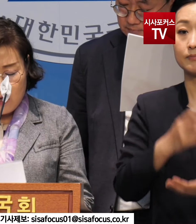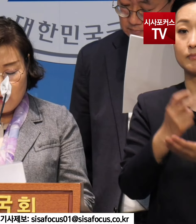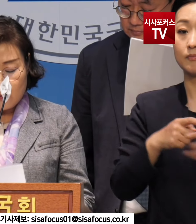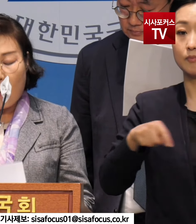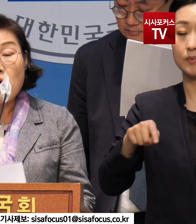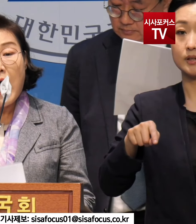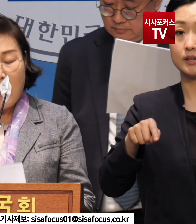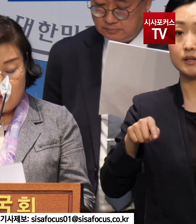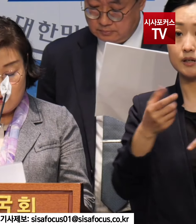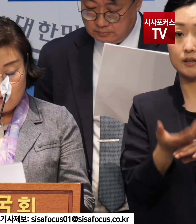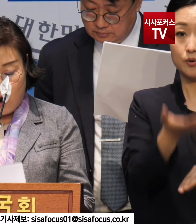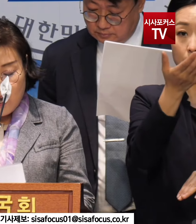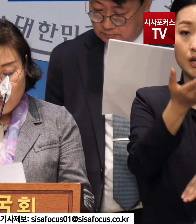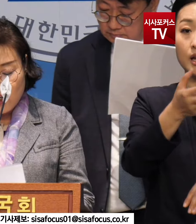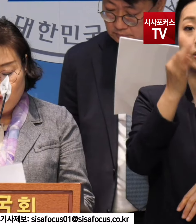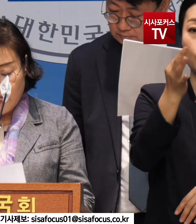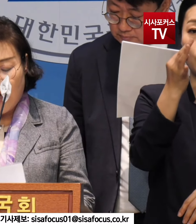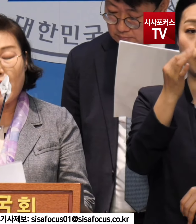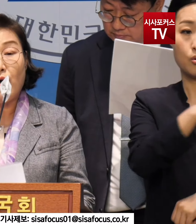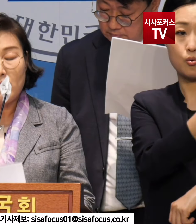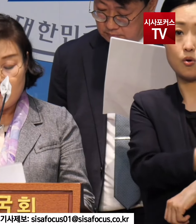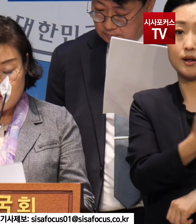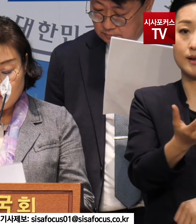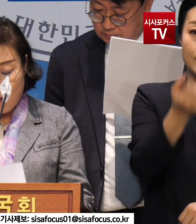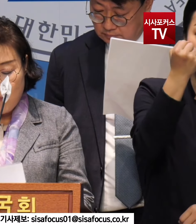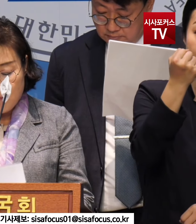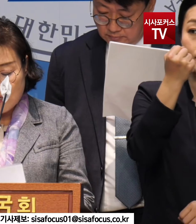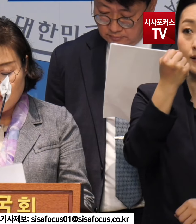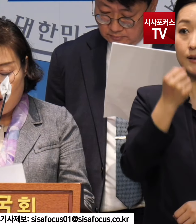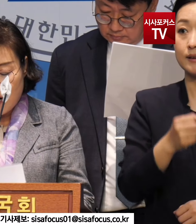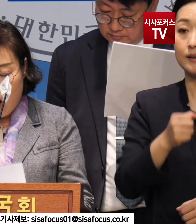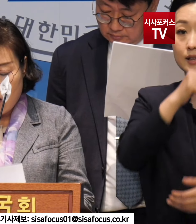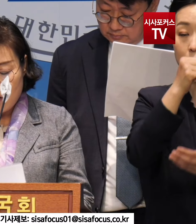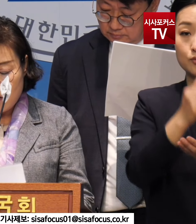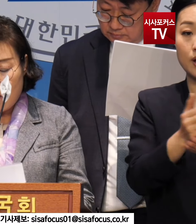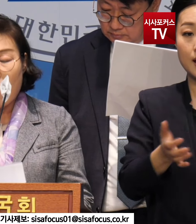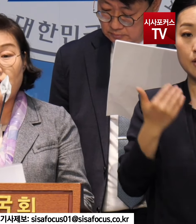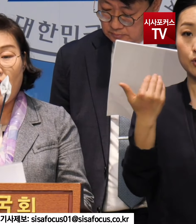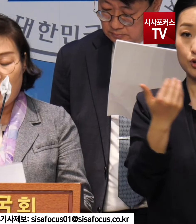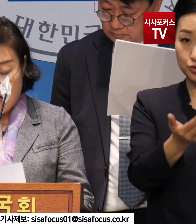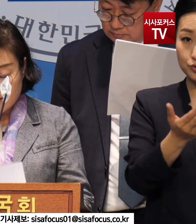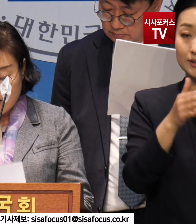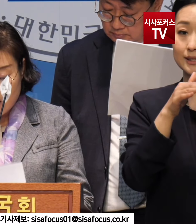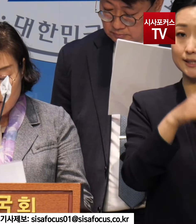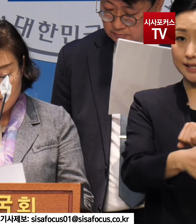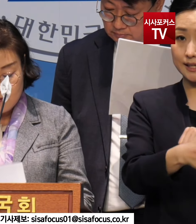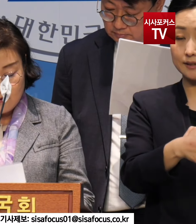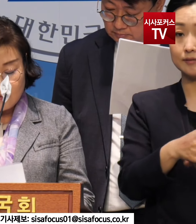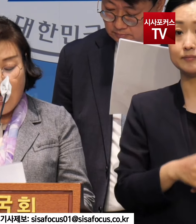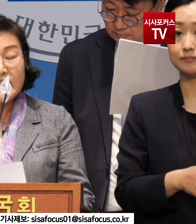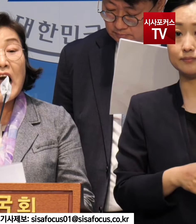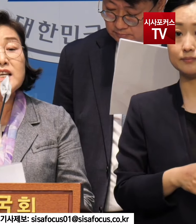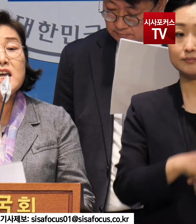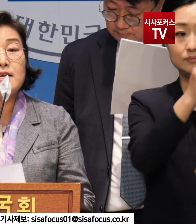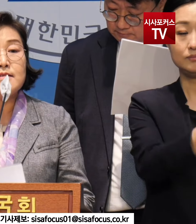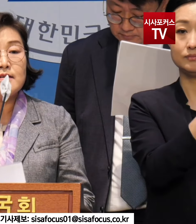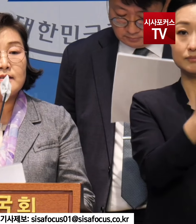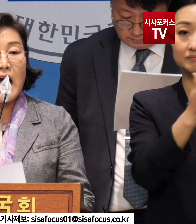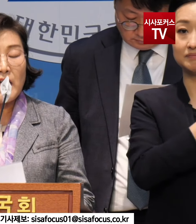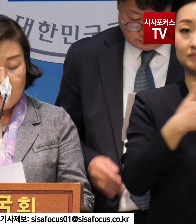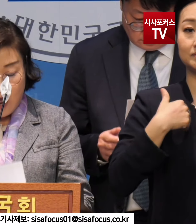법치보다 돈과 권력이 우세하여 솜방망이 처벌로 오히려 가해자들은